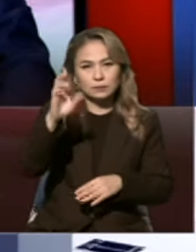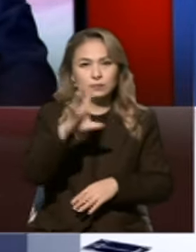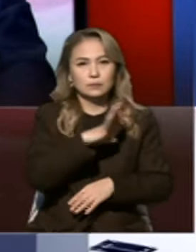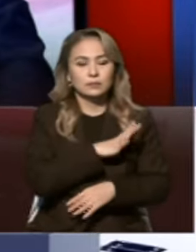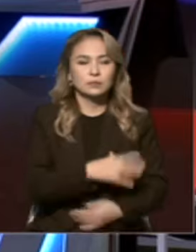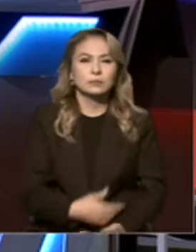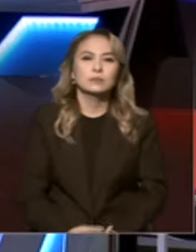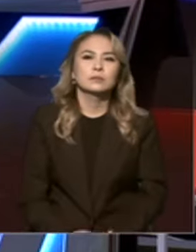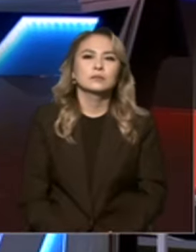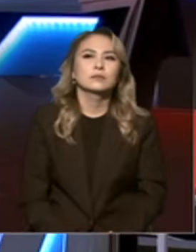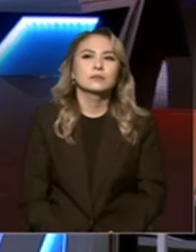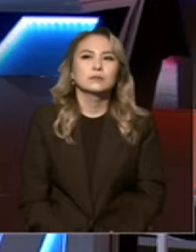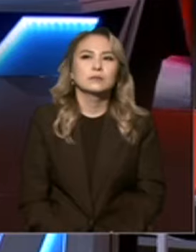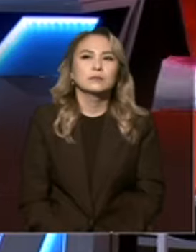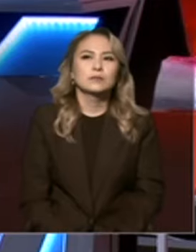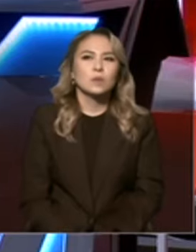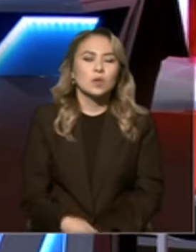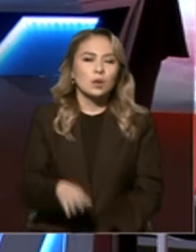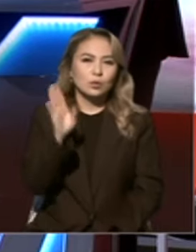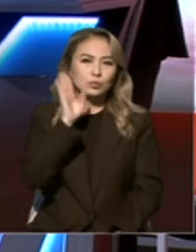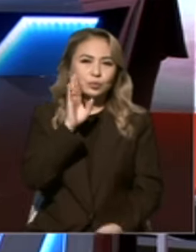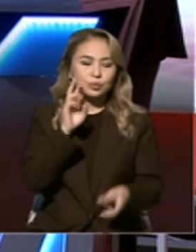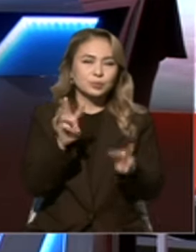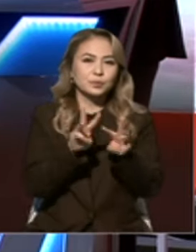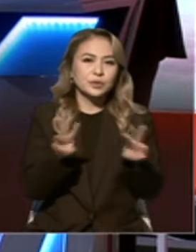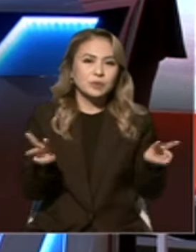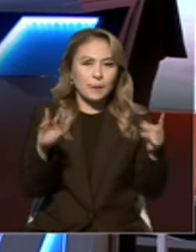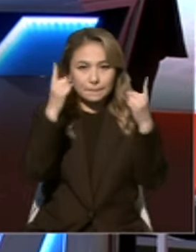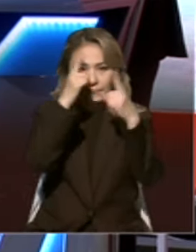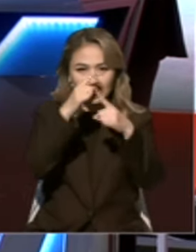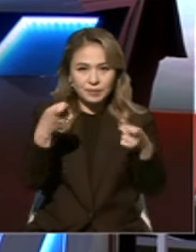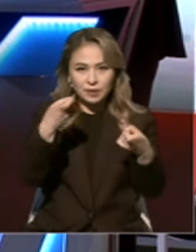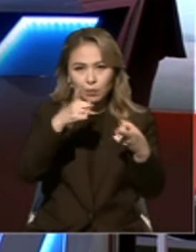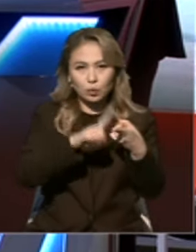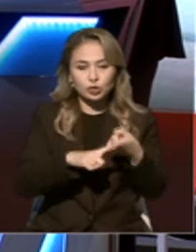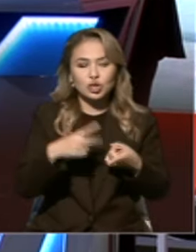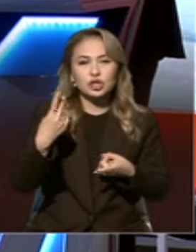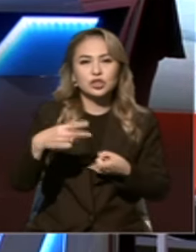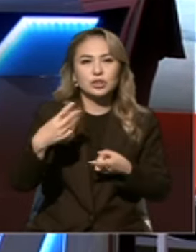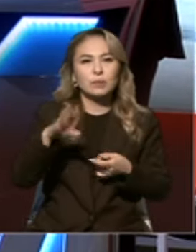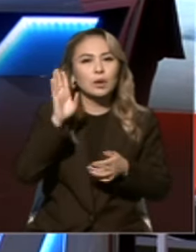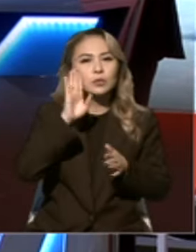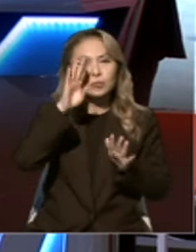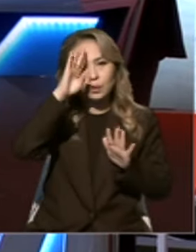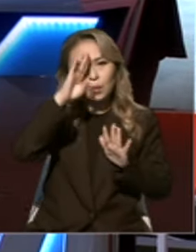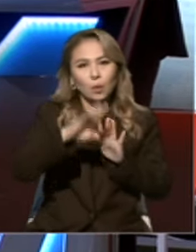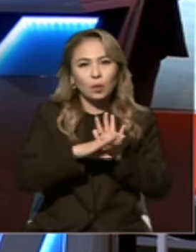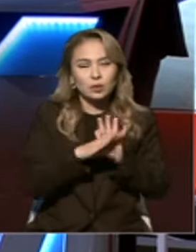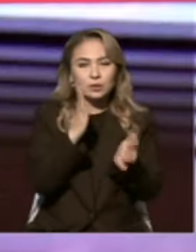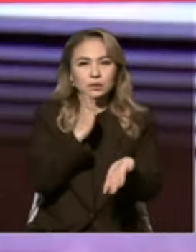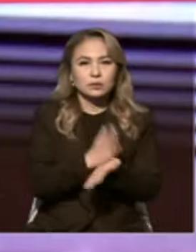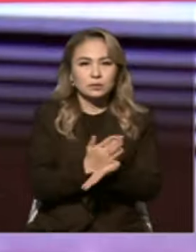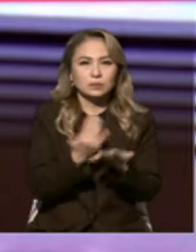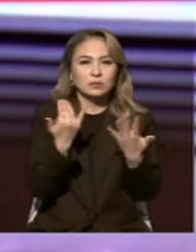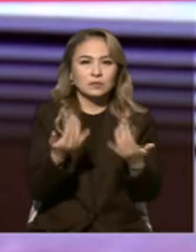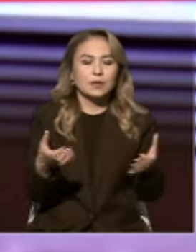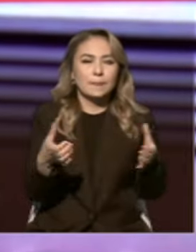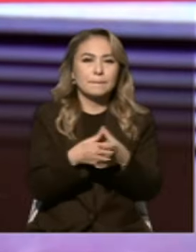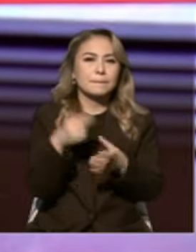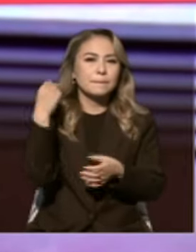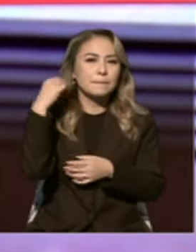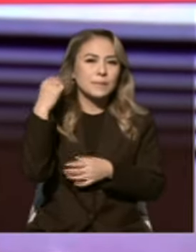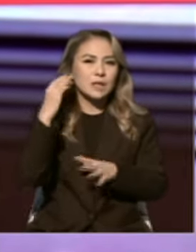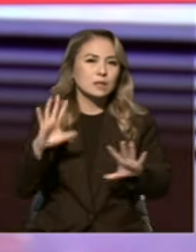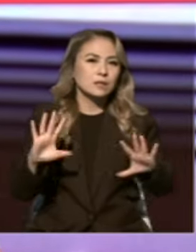Кешіріңіздер. Мына су министрлігінің мысалға мәліметі бойынша, міне қазір 20 су қоймасын саламыз деген тұжырымдамасы бар. Бірақ енді ол президенттің